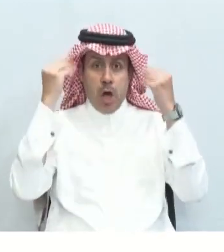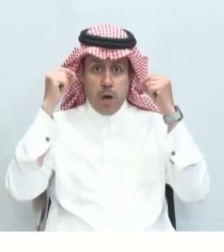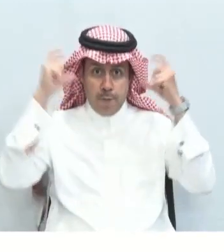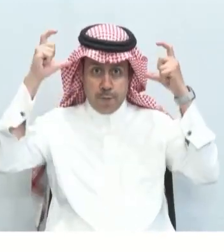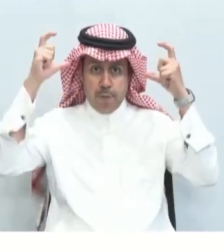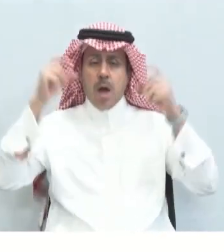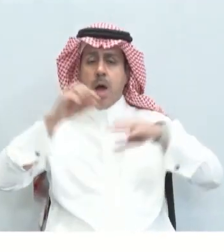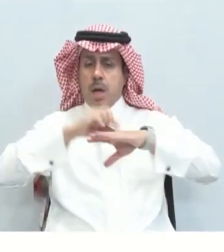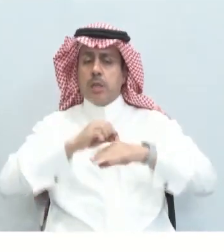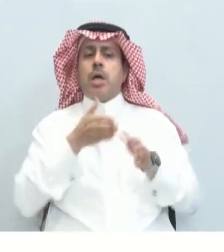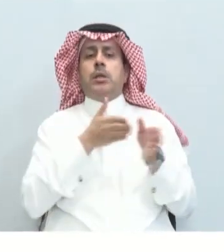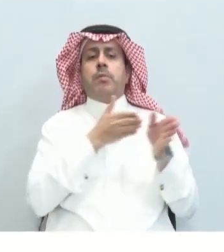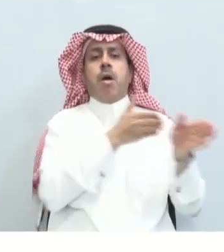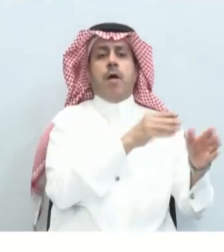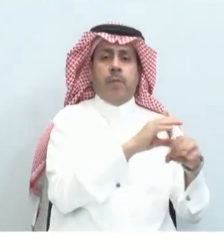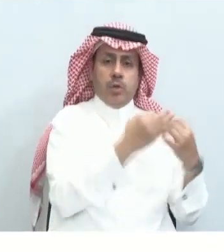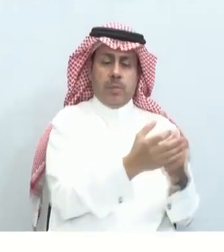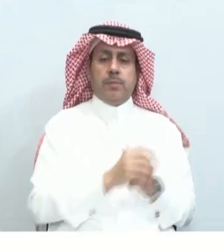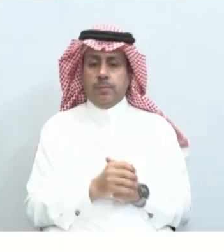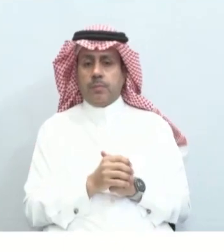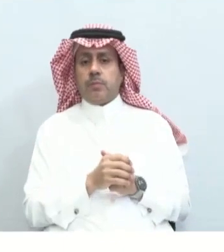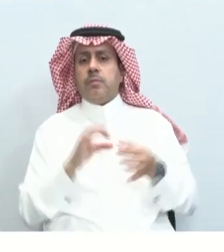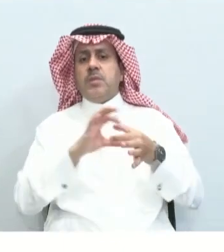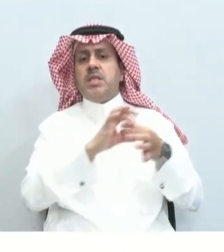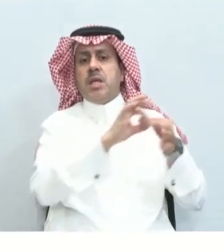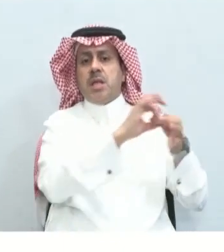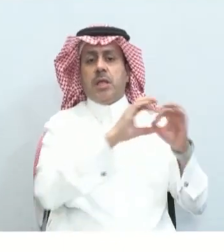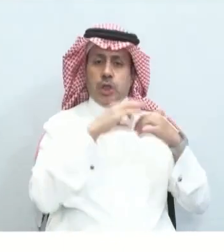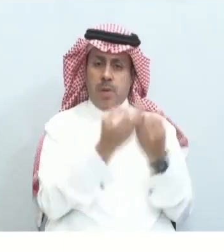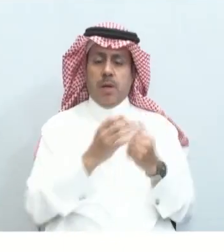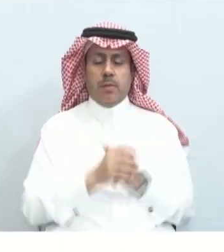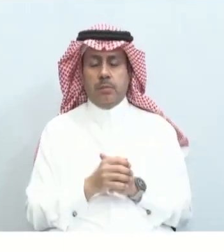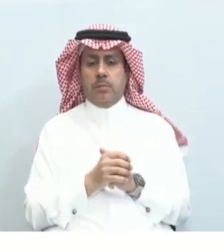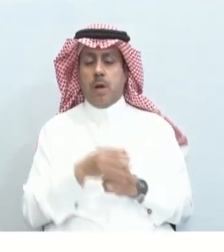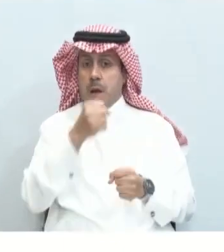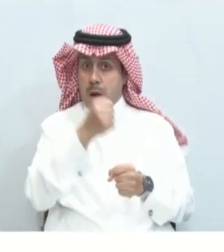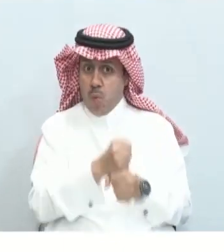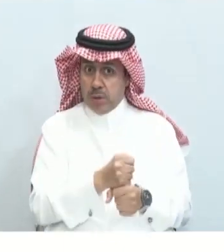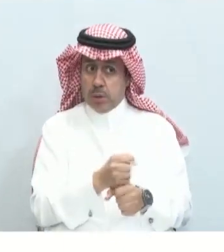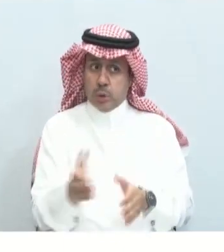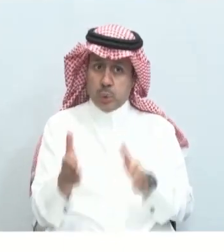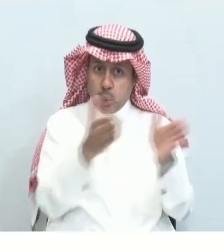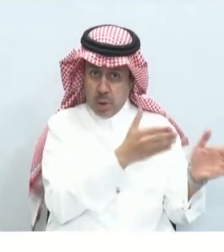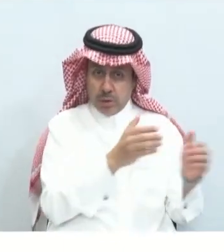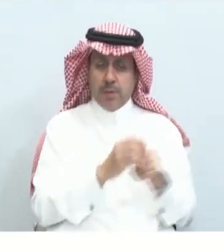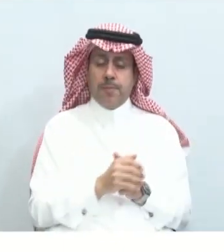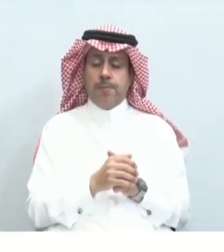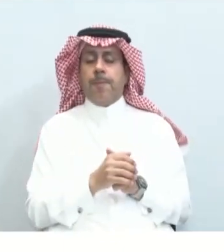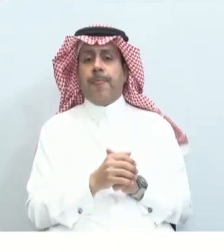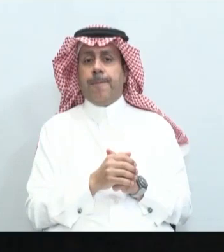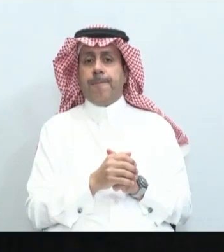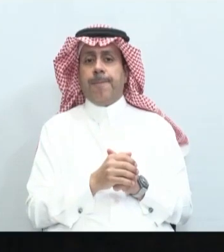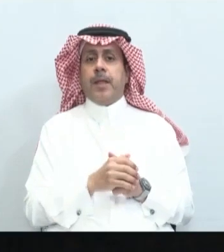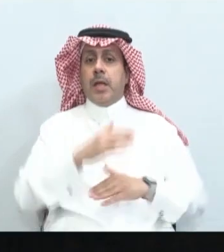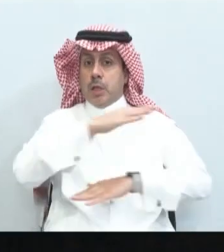على اتباعها فيما يتعلق بصلاته من اجتماعيه بمعنى ان قواعد توجه السلوك ماذا